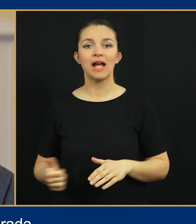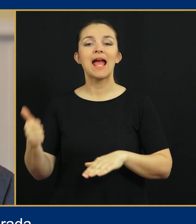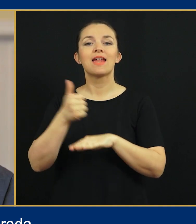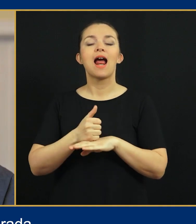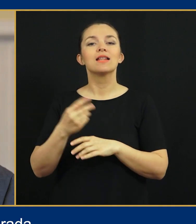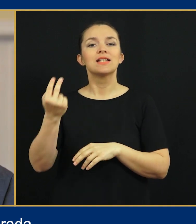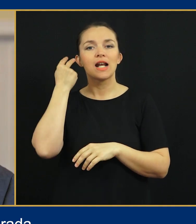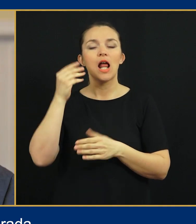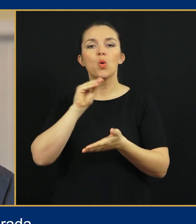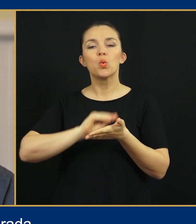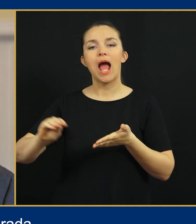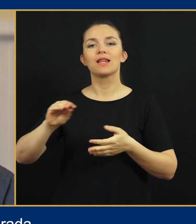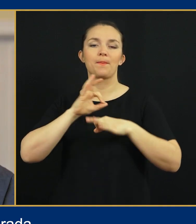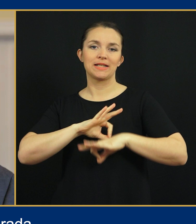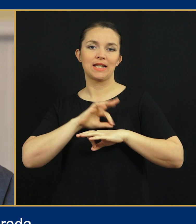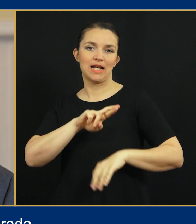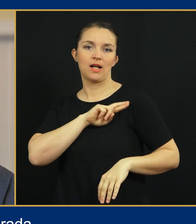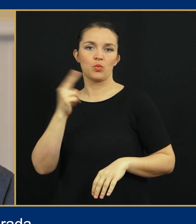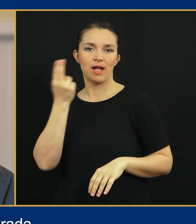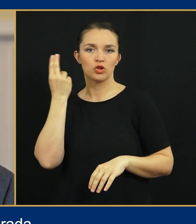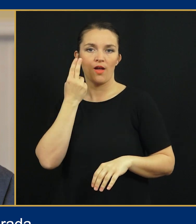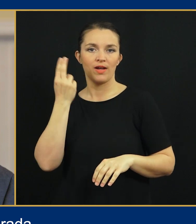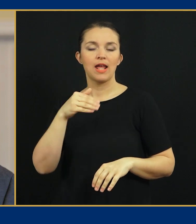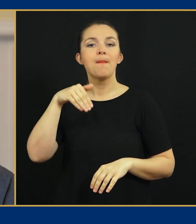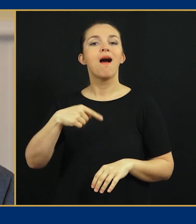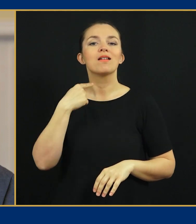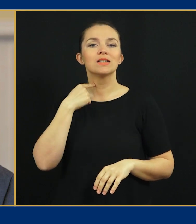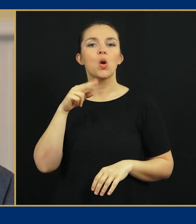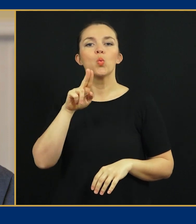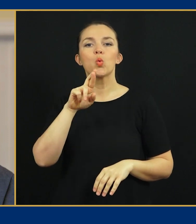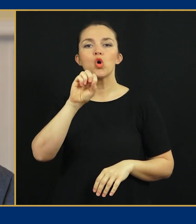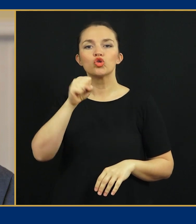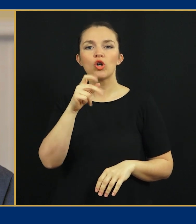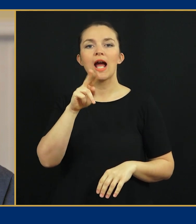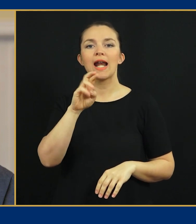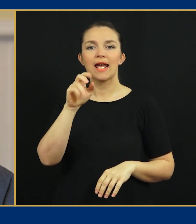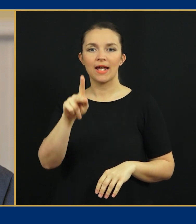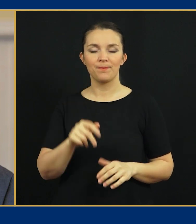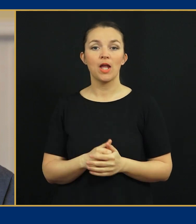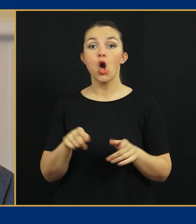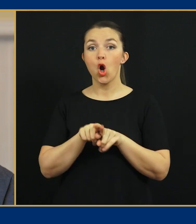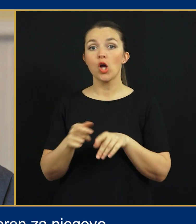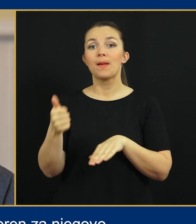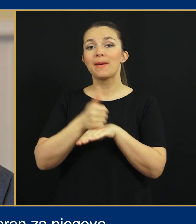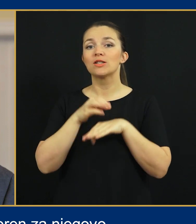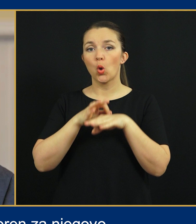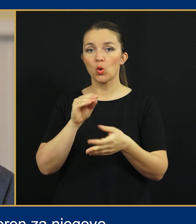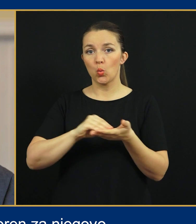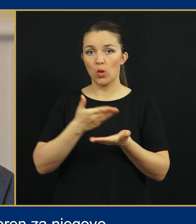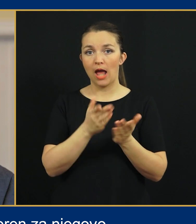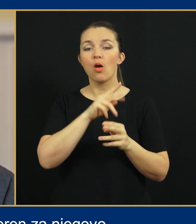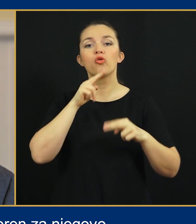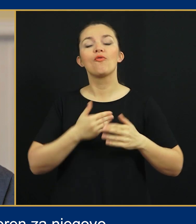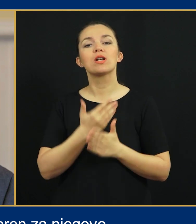Generalni sekretar Urada predsednika Republike Slovenije, magister Uroš Krek. Kot predstojnik urada